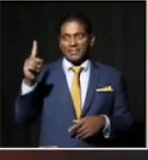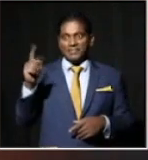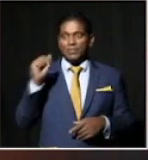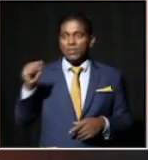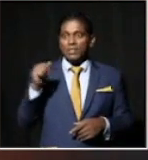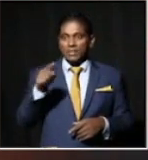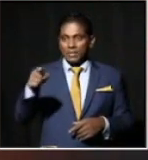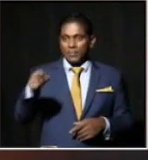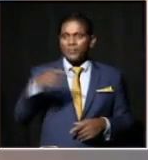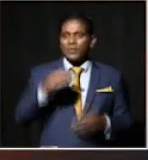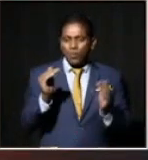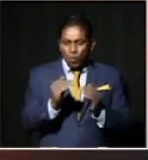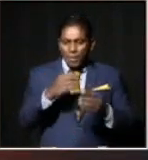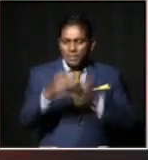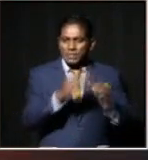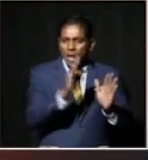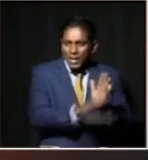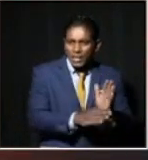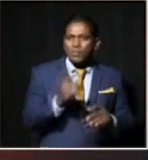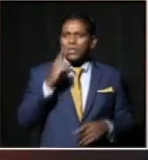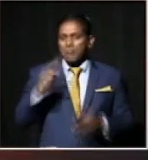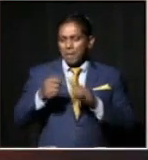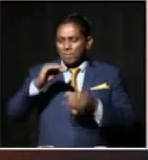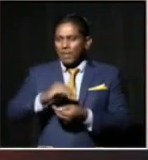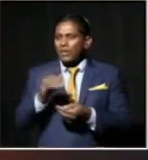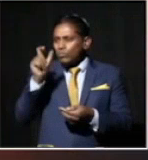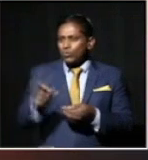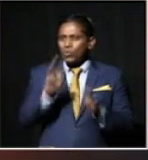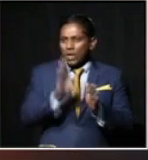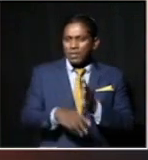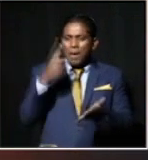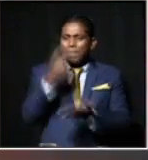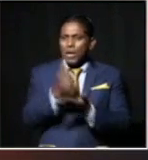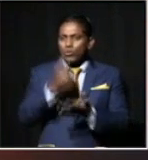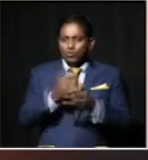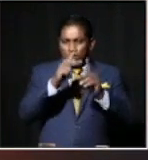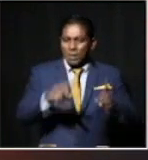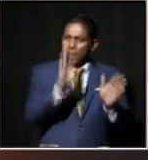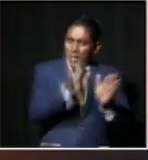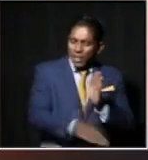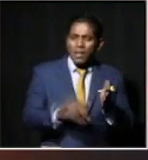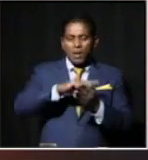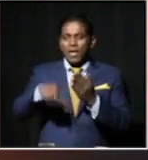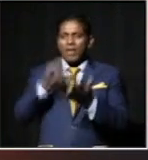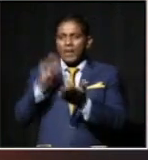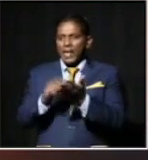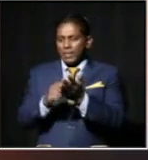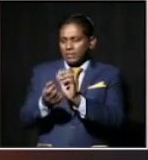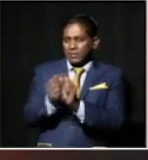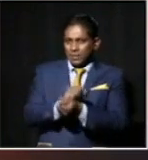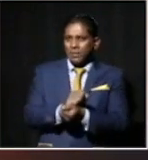ප්‍රයිමරි ඩීලර්ස්ලා අයින් කරලා ප්‍රයිවට් බොන්ඩ් හෝල්ඩර්ස්ලා අයින් කරලා බැංකු පද්ධතිය අයින් කරලා දේශීය ණය ප්‍රතිව්‍යුහගත